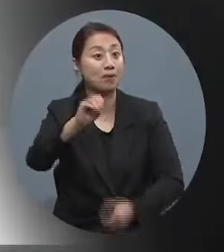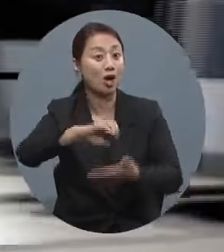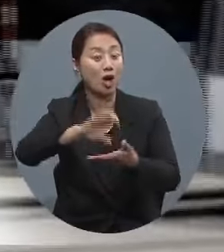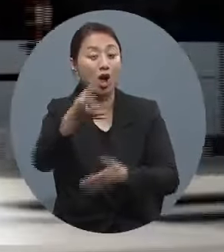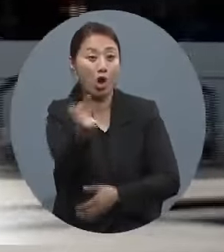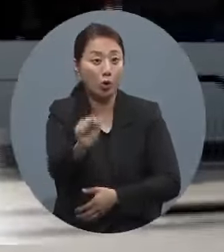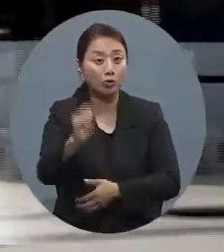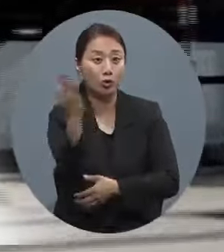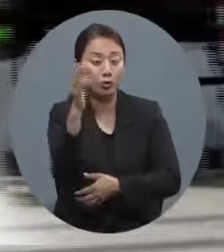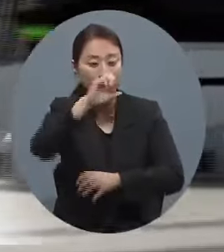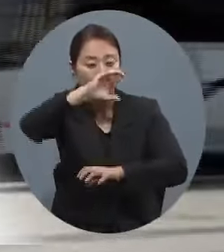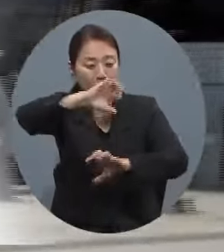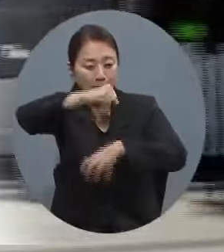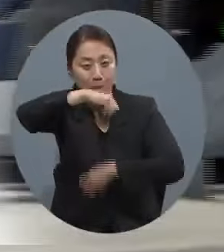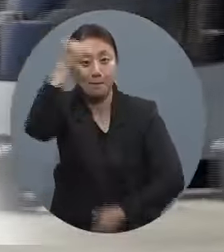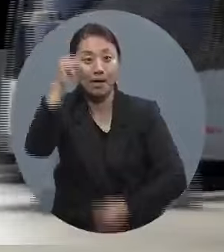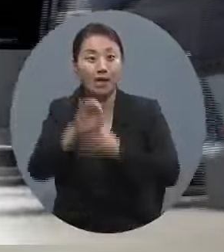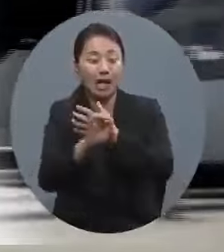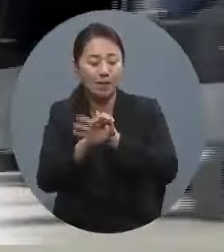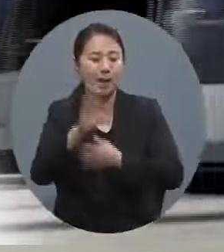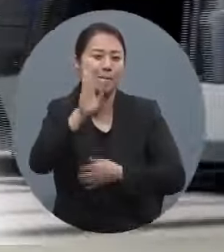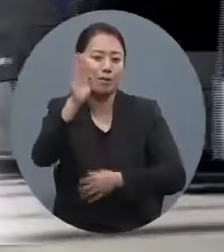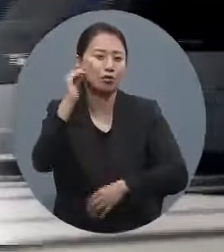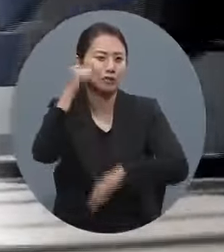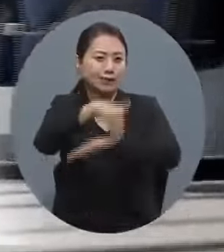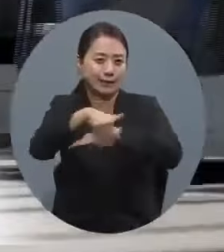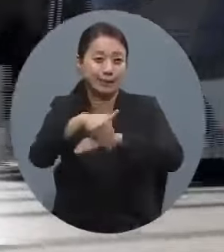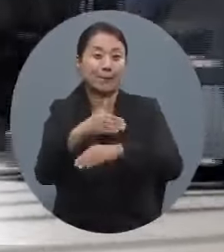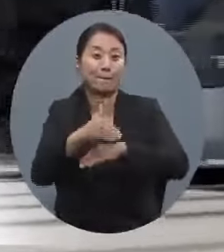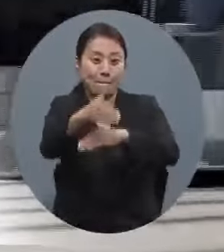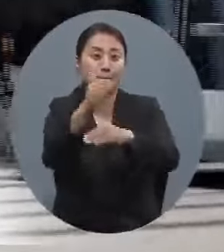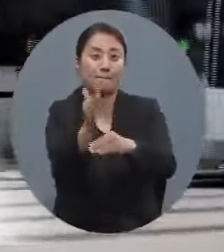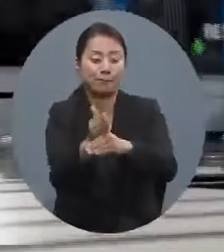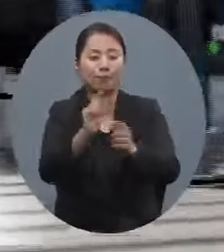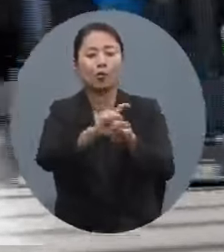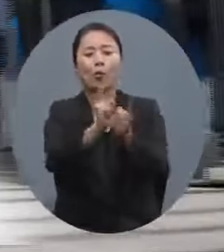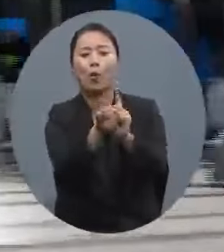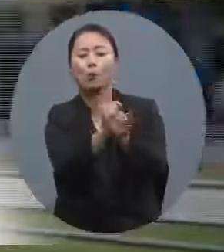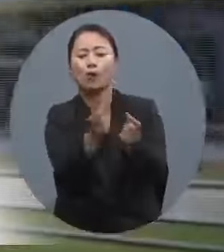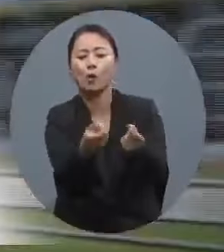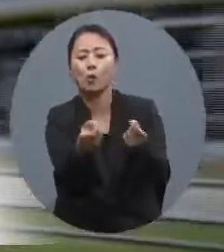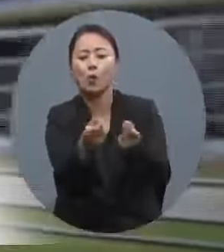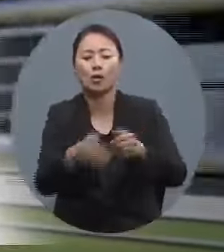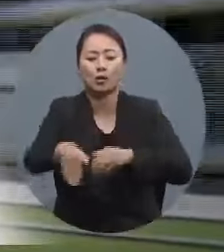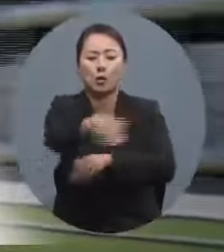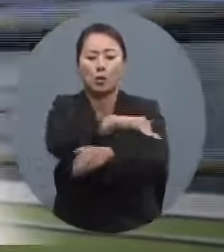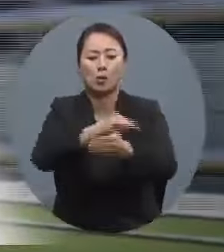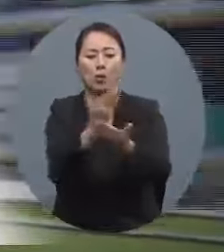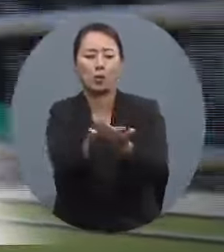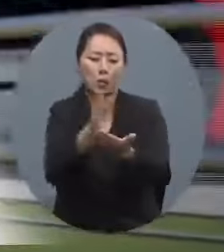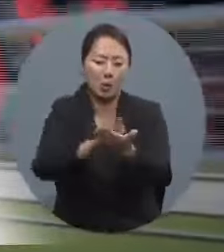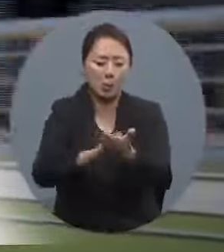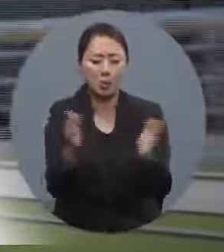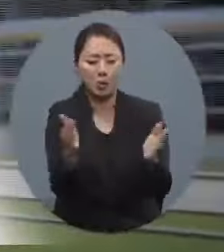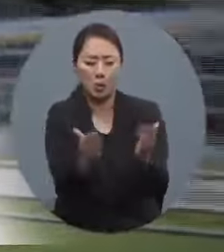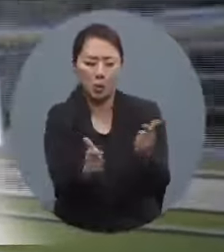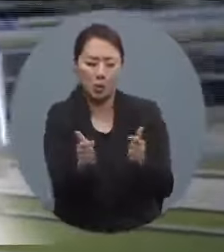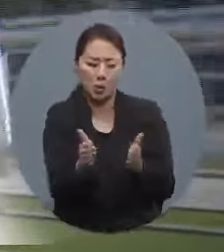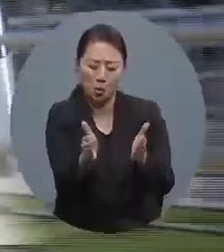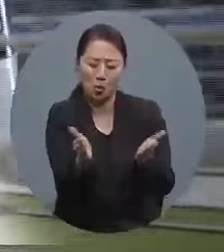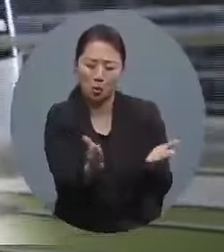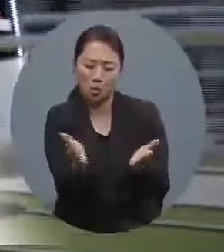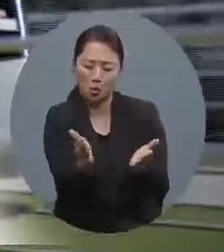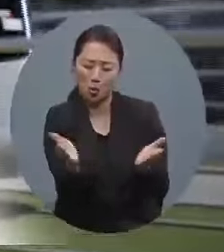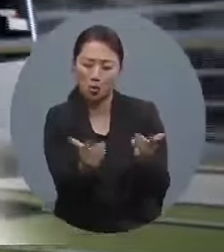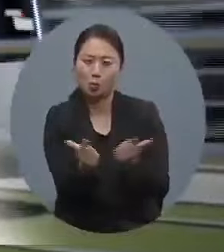반영되면 곧바로 실시 설계에 들어가고 이후 공업탑 로터리 1대 정비와 차로폭 조정 등 후속